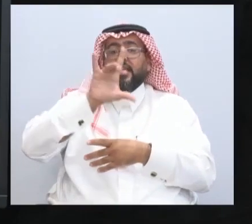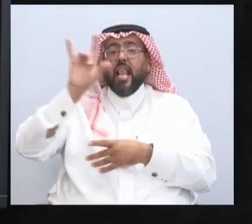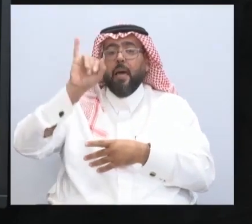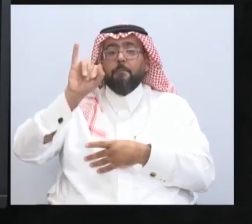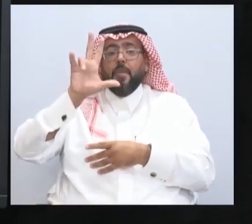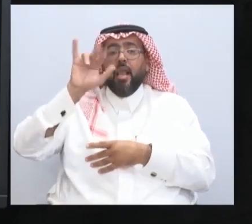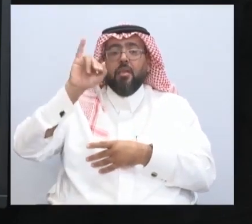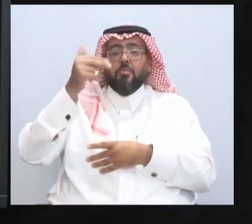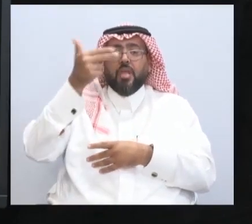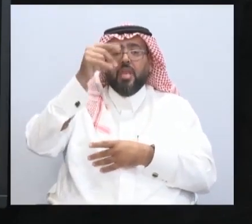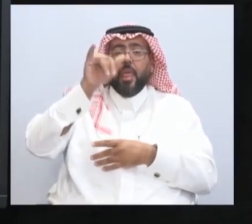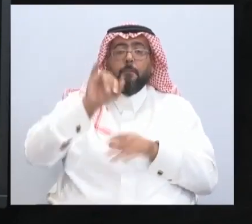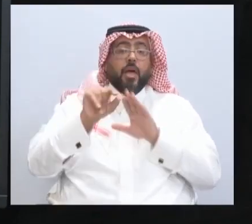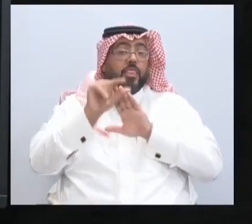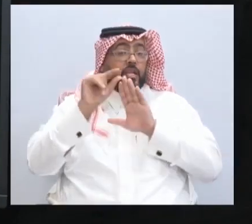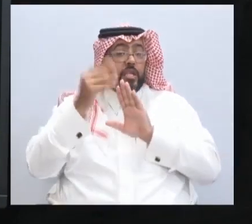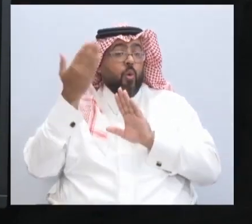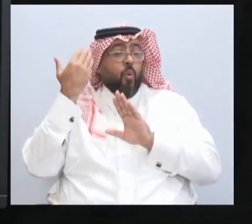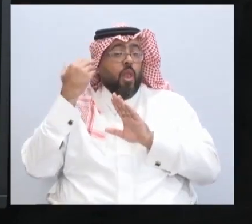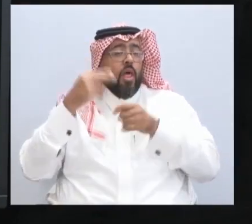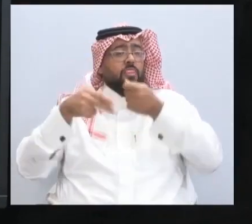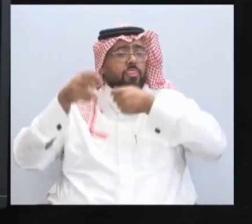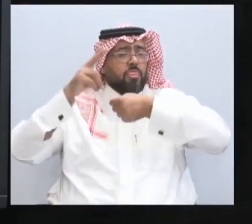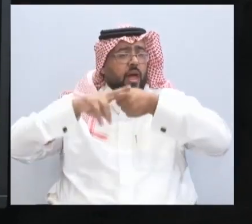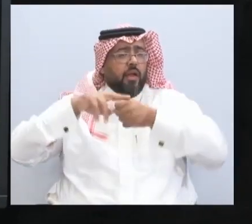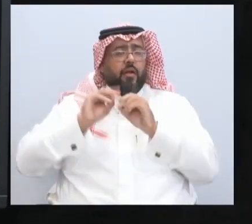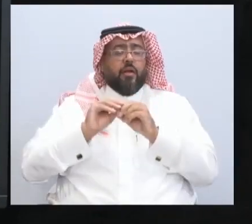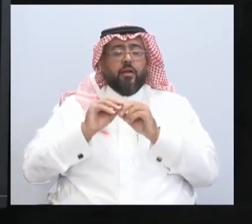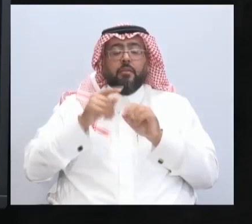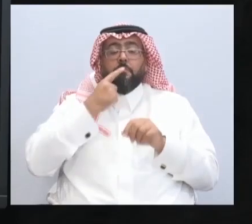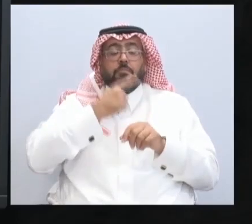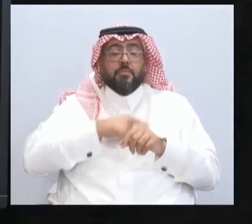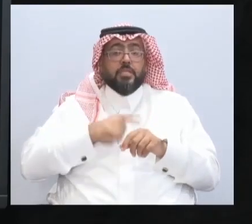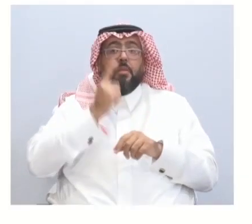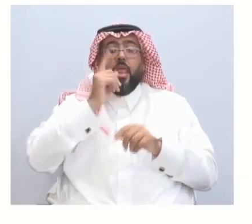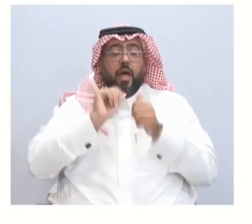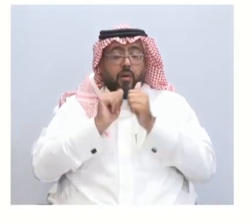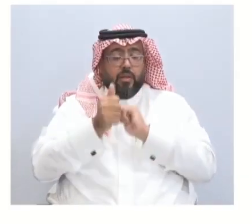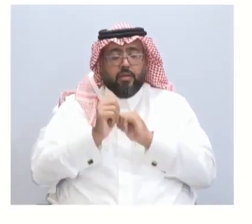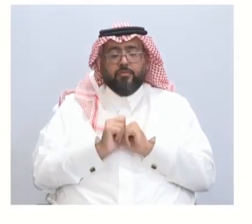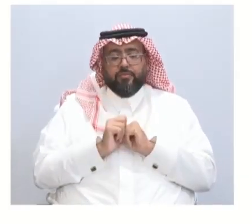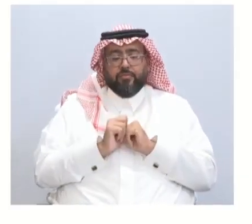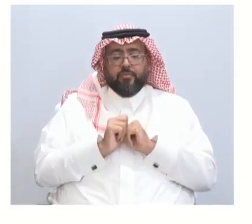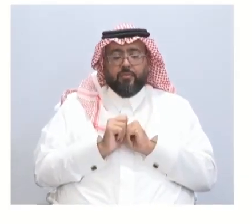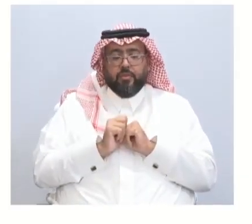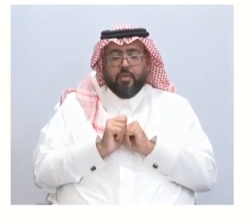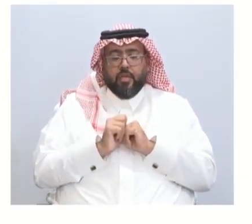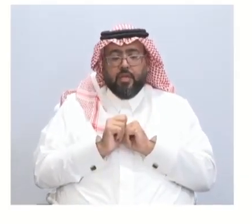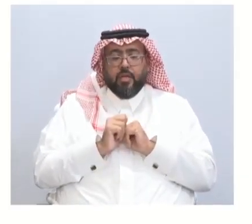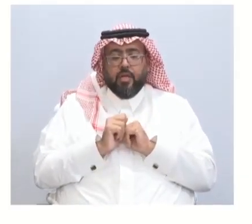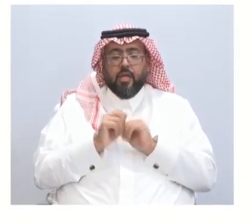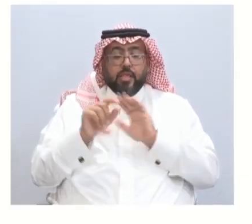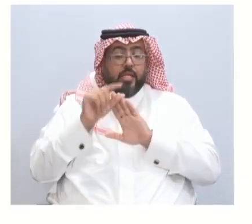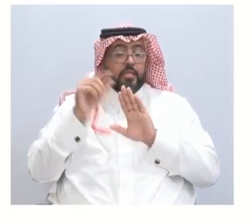دعونا نستذكر ما تم دراسته في الدرس السابق بسم الله وعلى بركه الله في